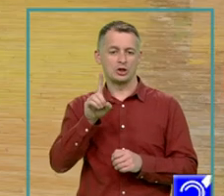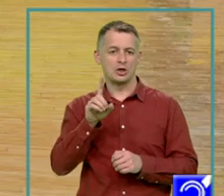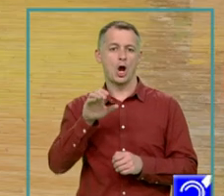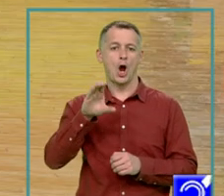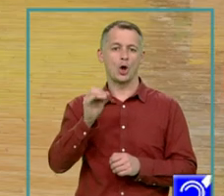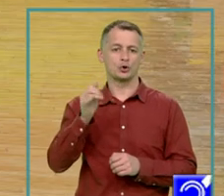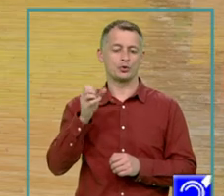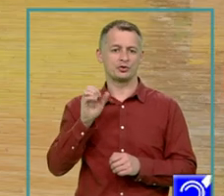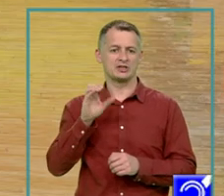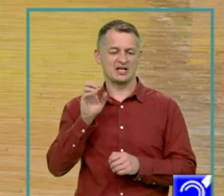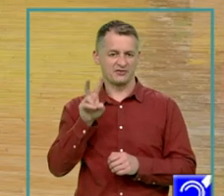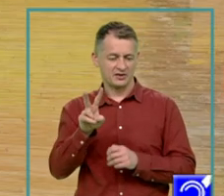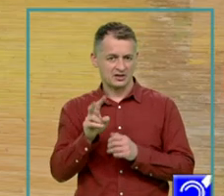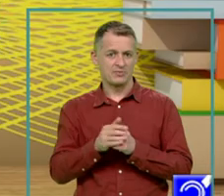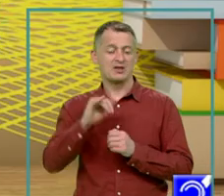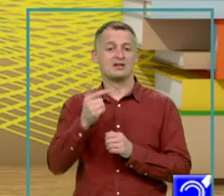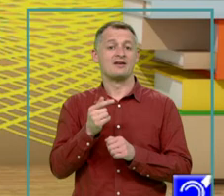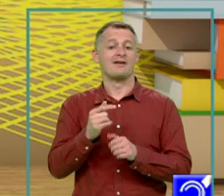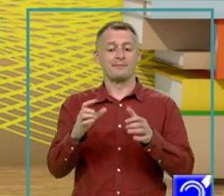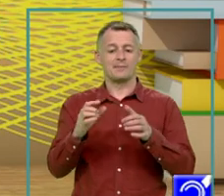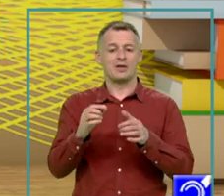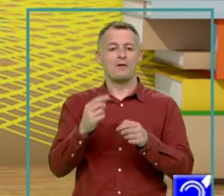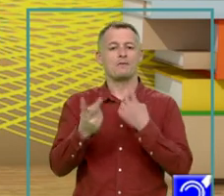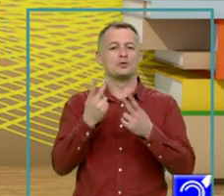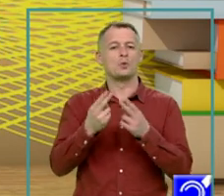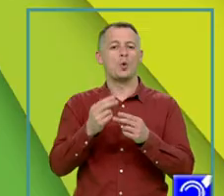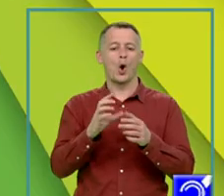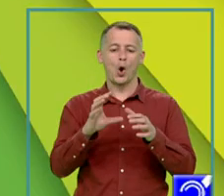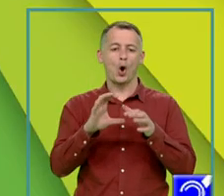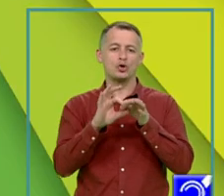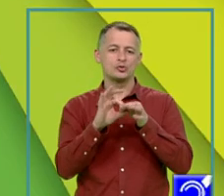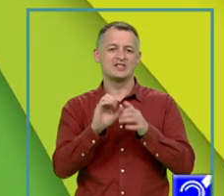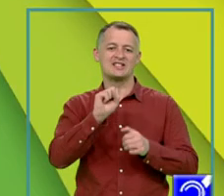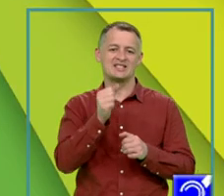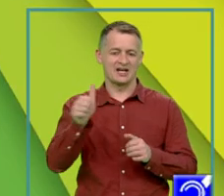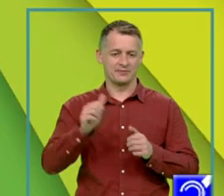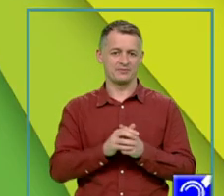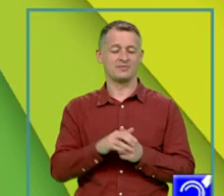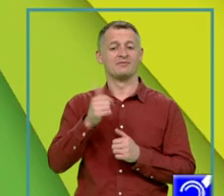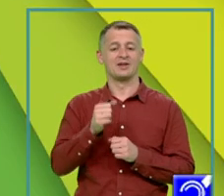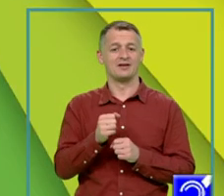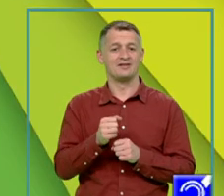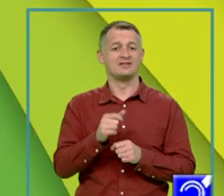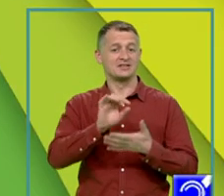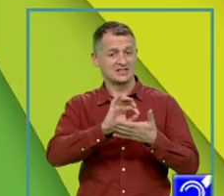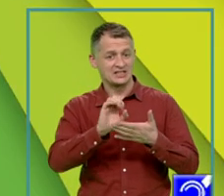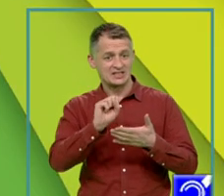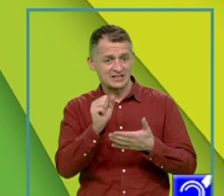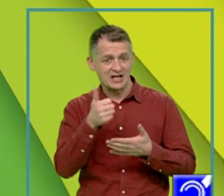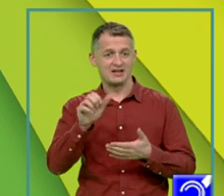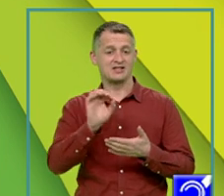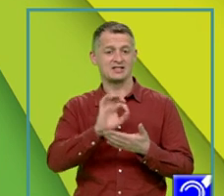recordul stabil prin conjuncția să da sa scrii moșule scrisoare în vacanță pentru a aduce cadouri